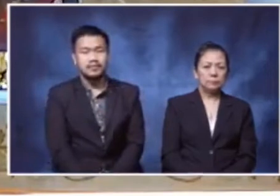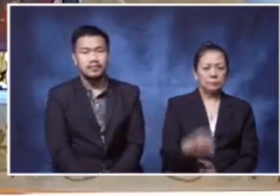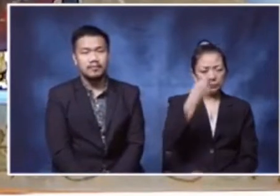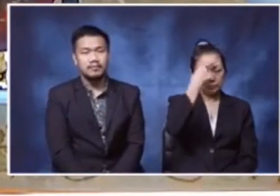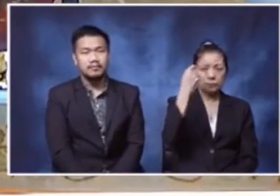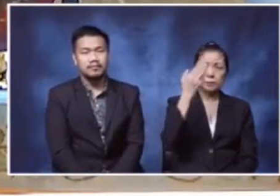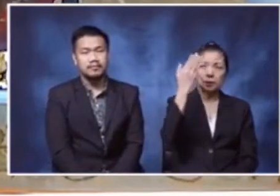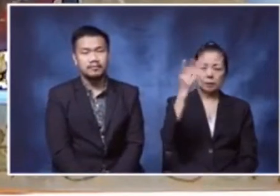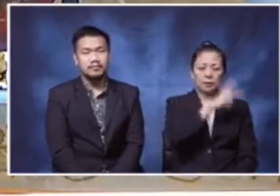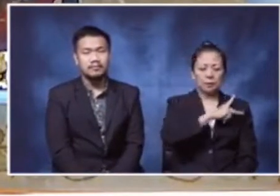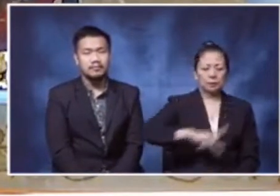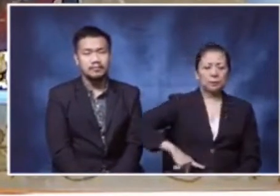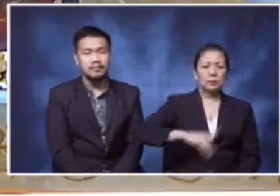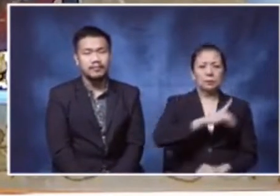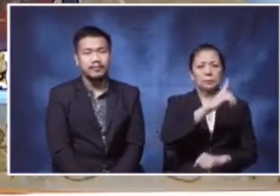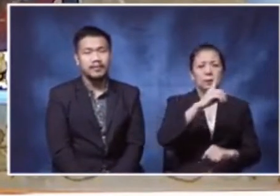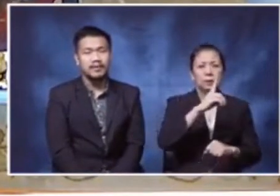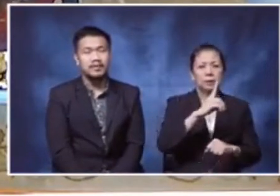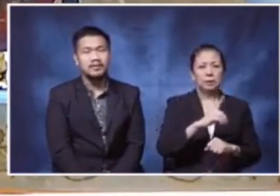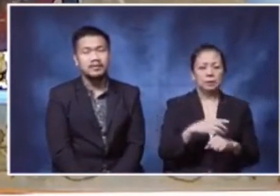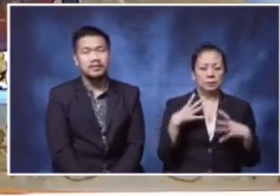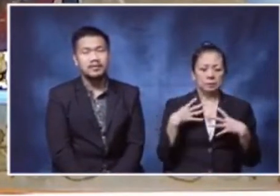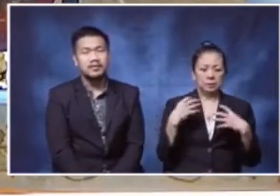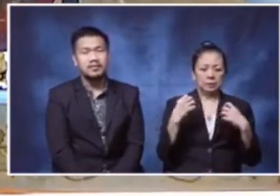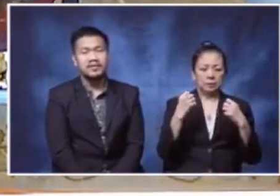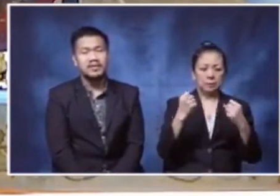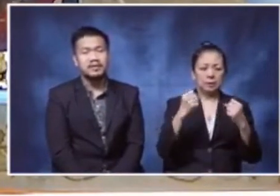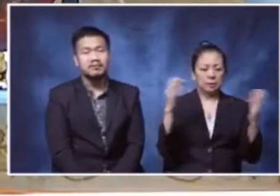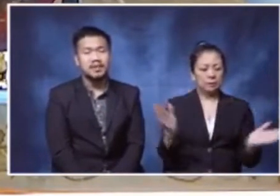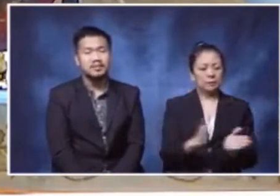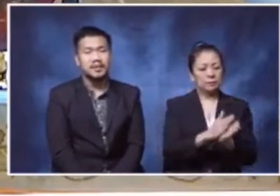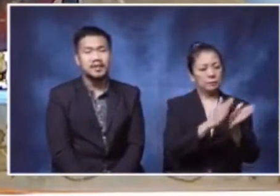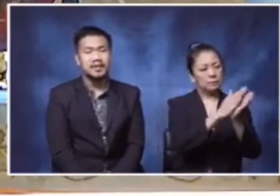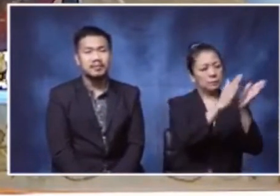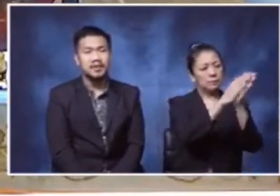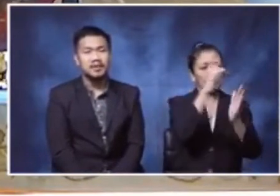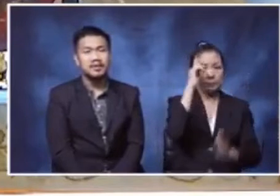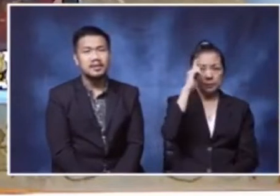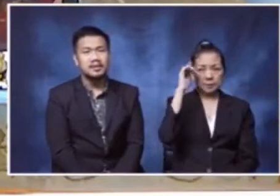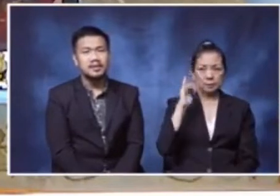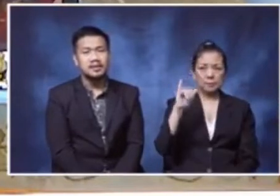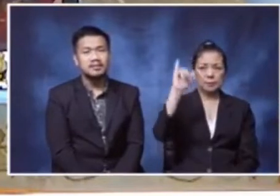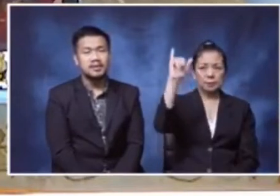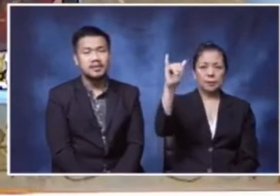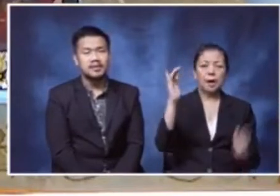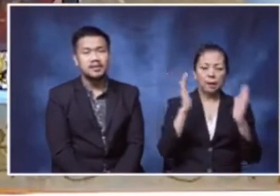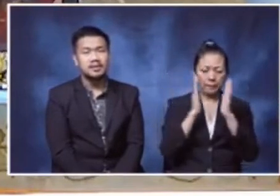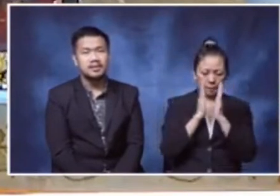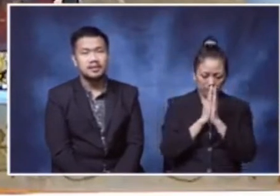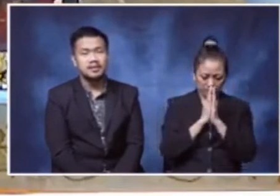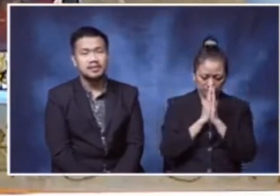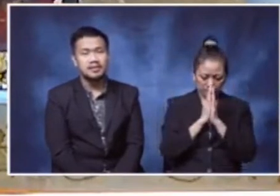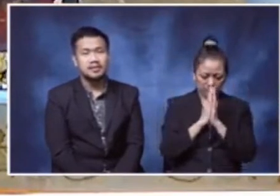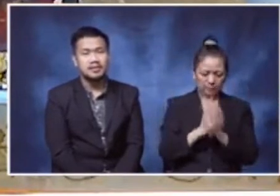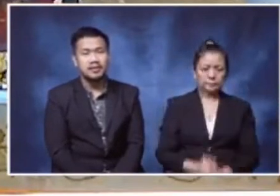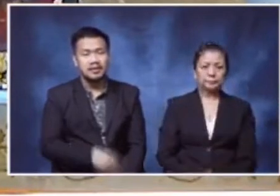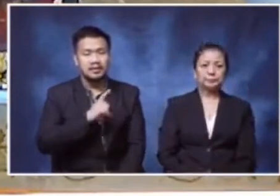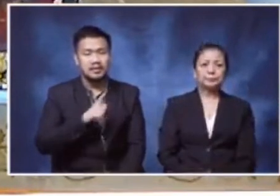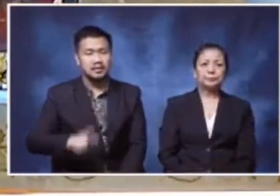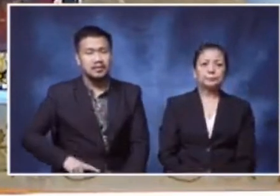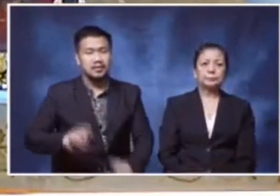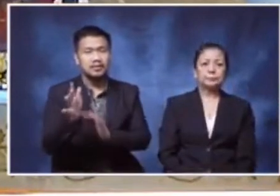Sapagkat iyo ang kaharian at ang kapangyarihan at ang kapurihan magpakailanman. Amen. Panginoong